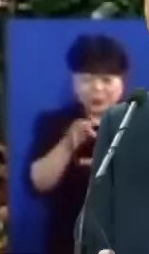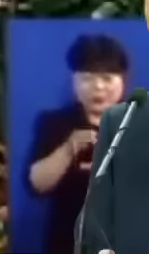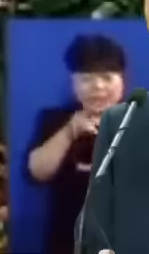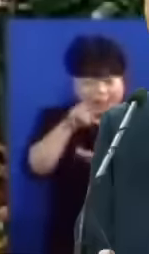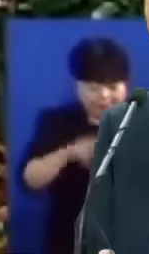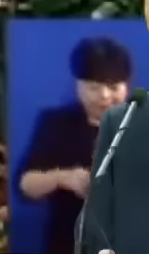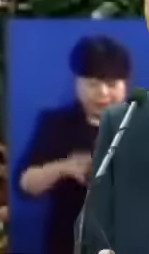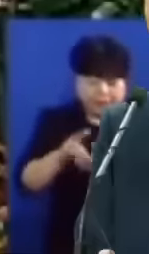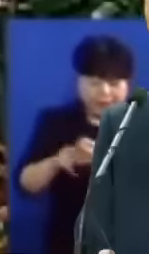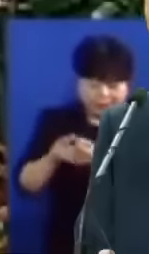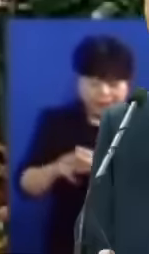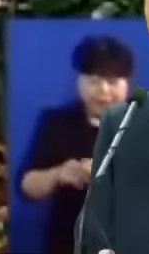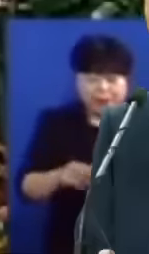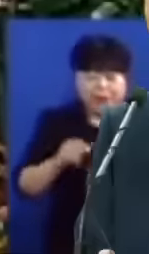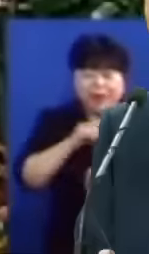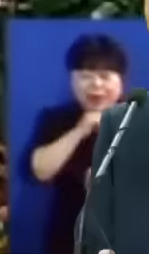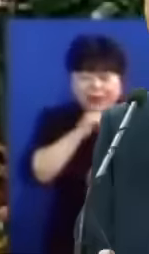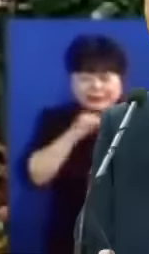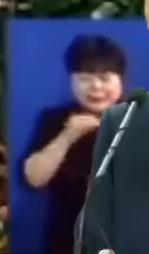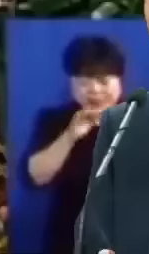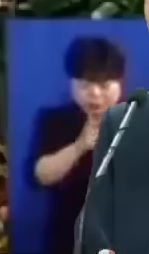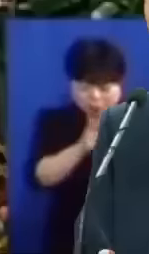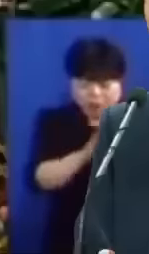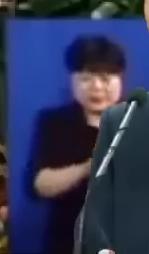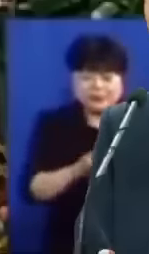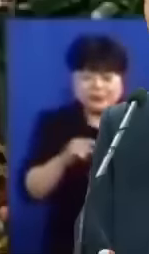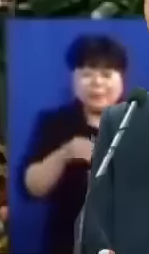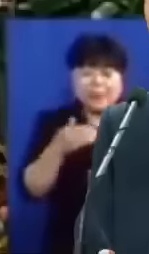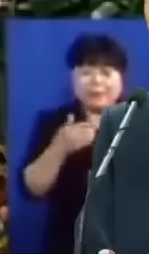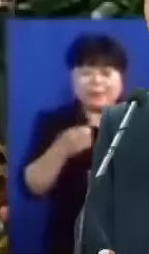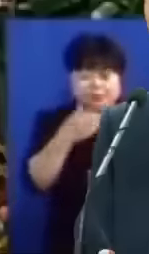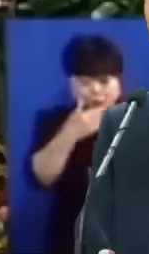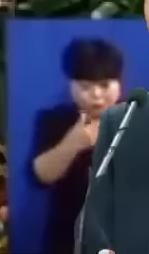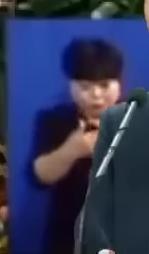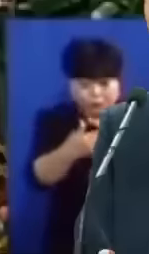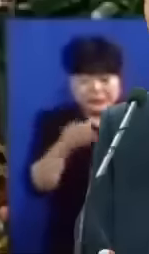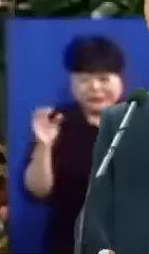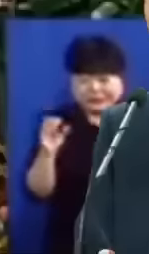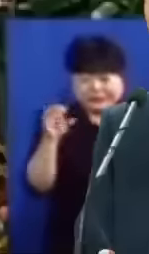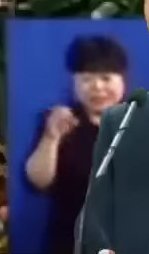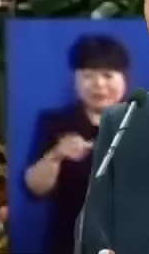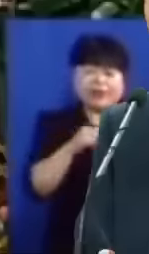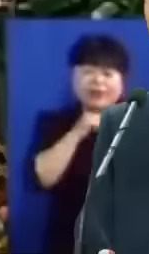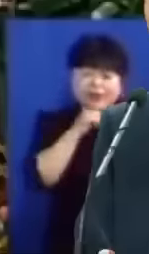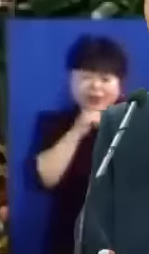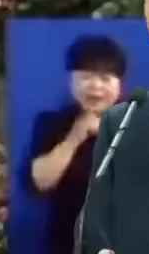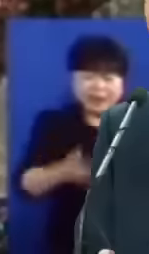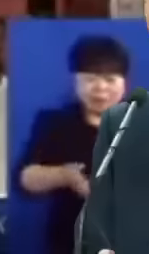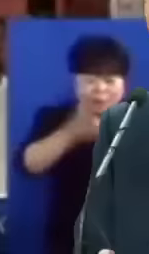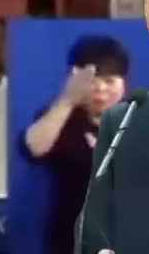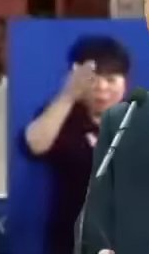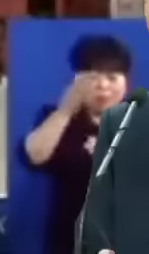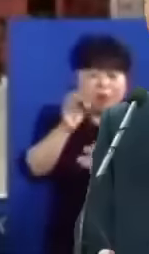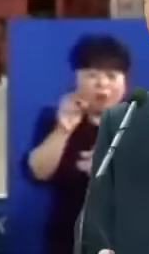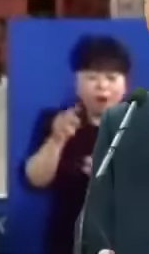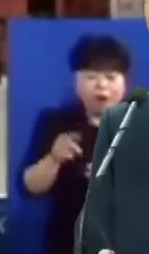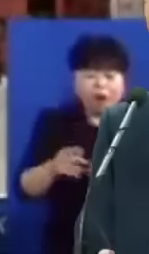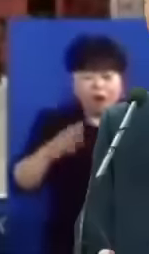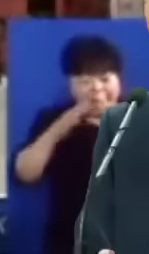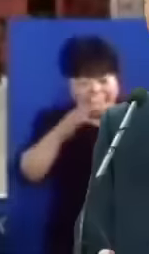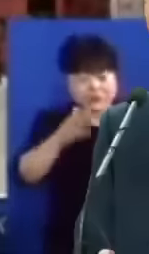정리하여 어려운 사람들을 돕기로 했습니다. 1889년 시카고에서 빈민복지기관인 헐하우스를